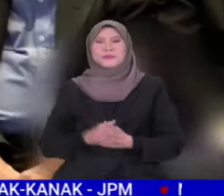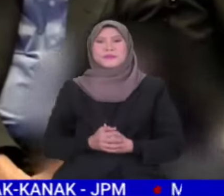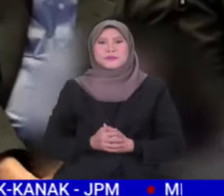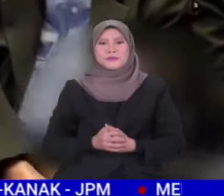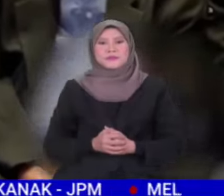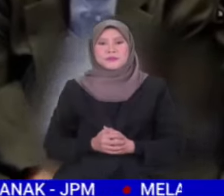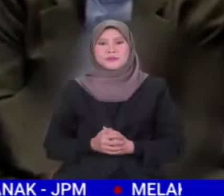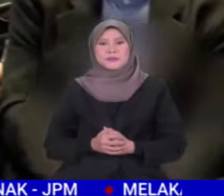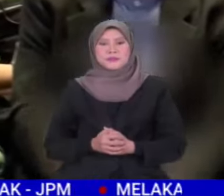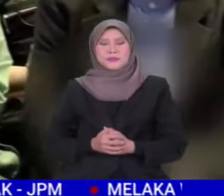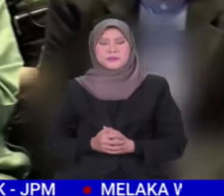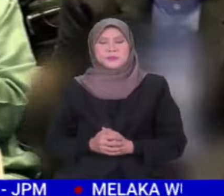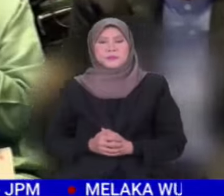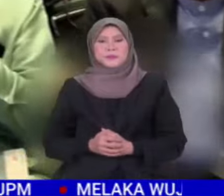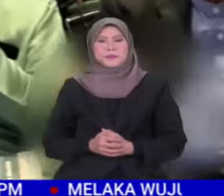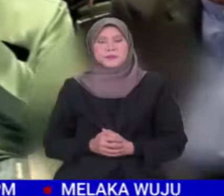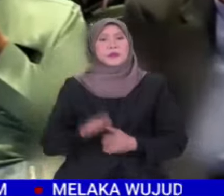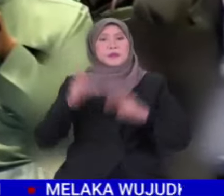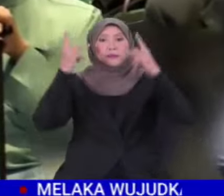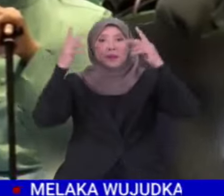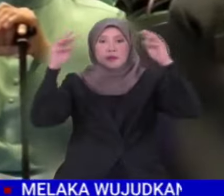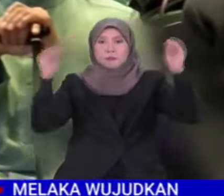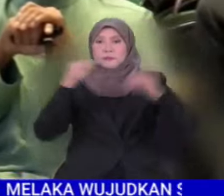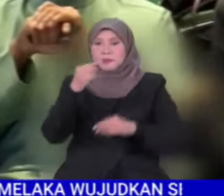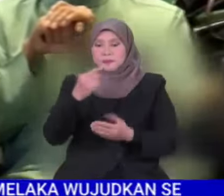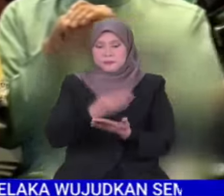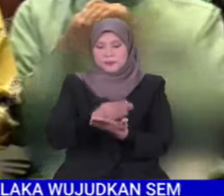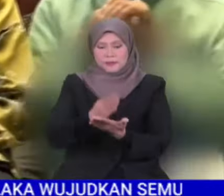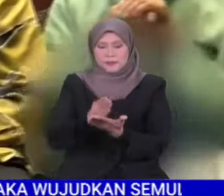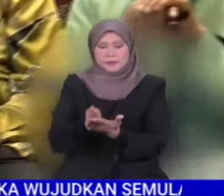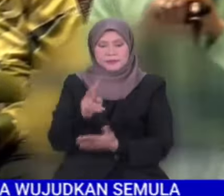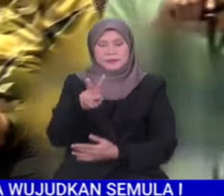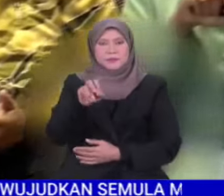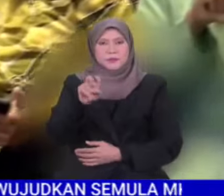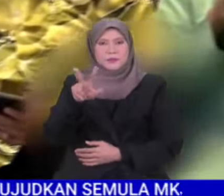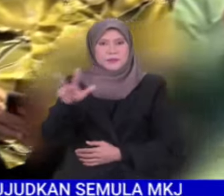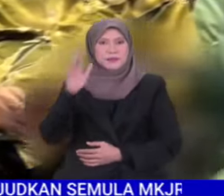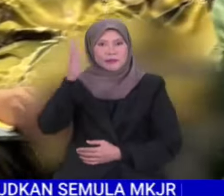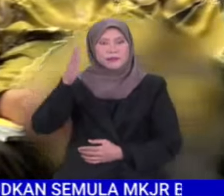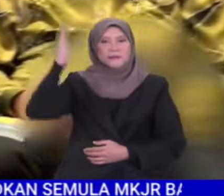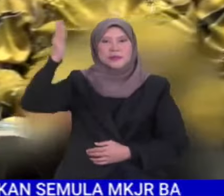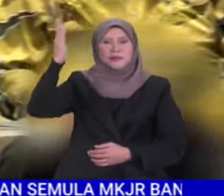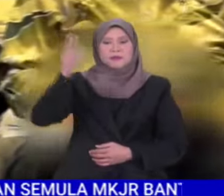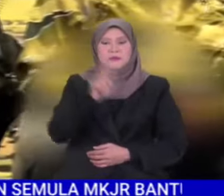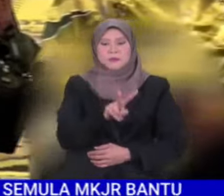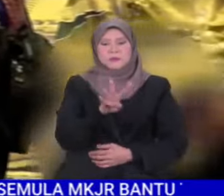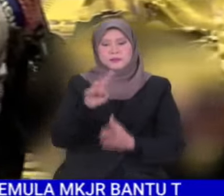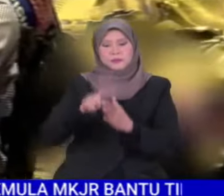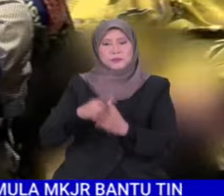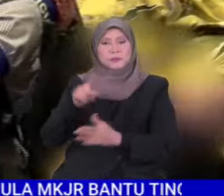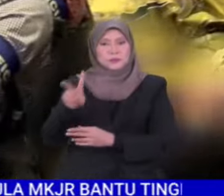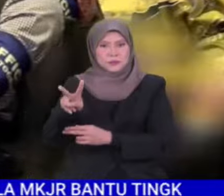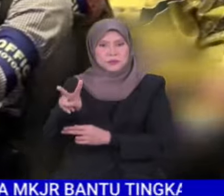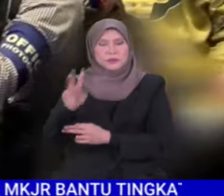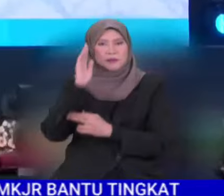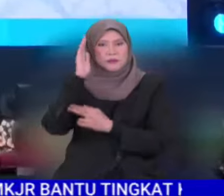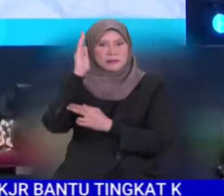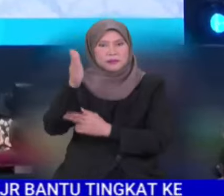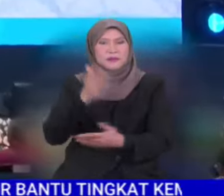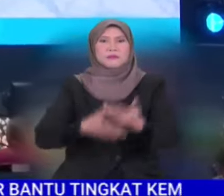Tradisi dan budaya. Tambah Perdana Menteri, Belanjawan 2023 yang bakal dibentang pada 24 Februari ini